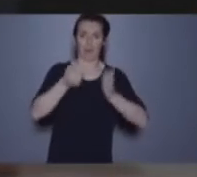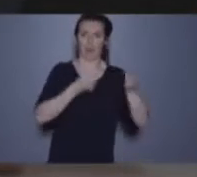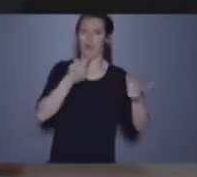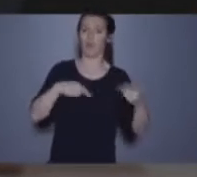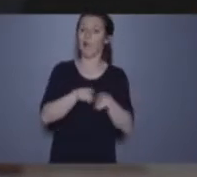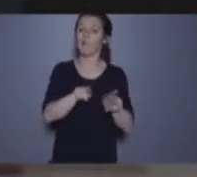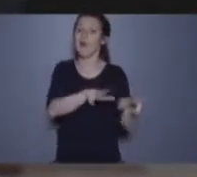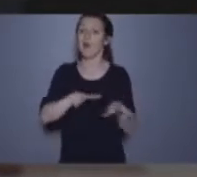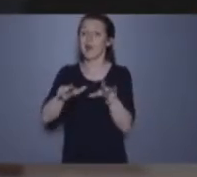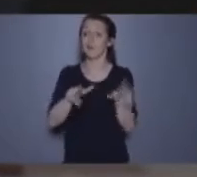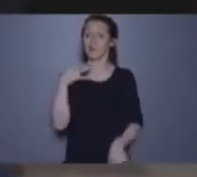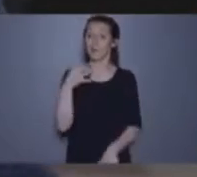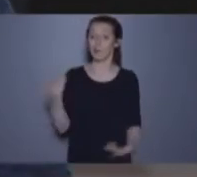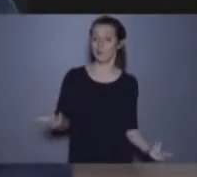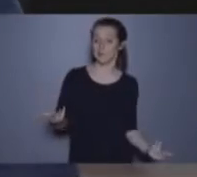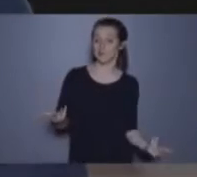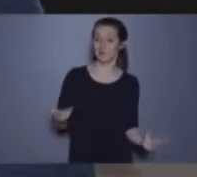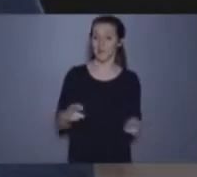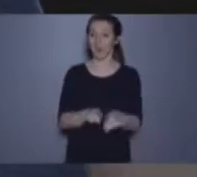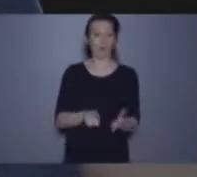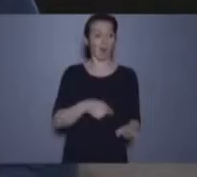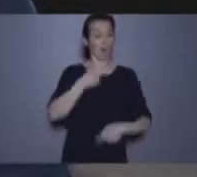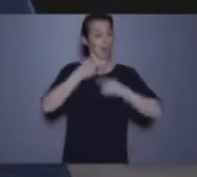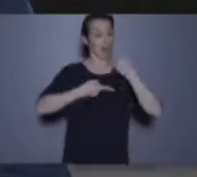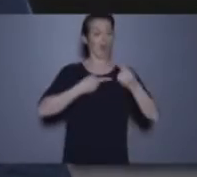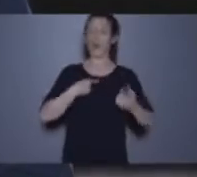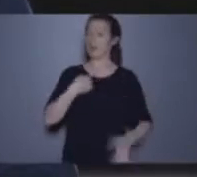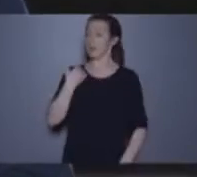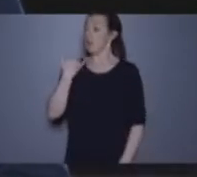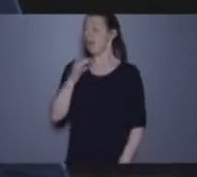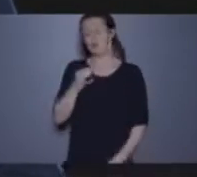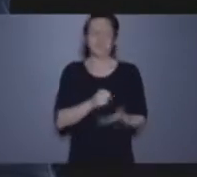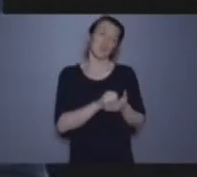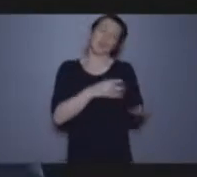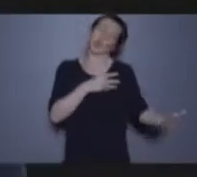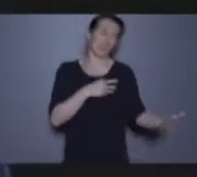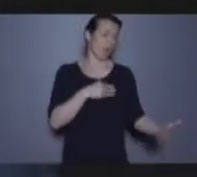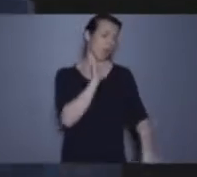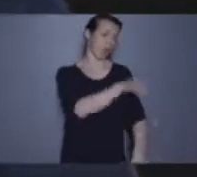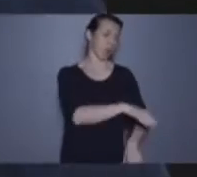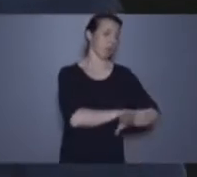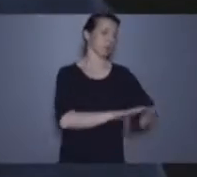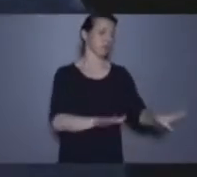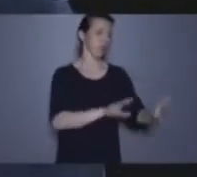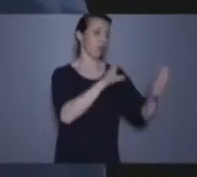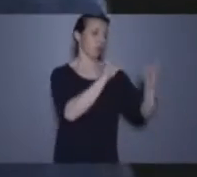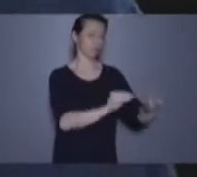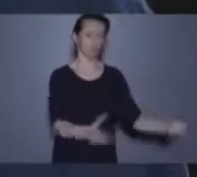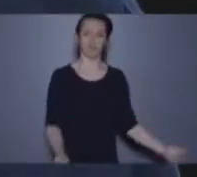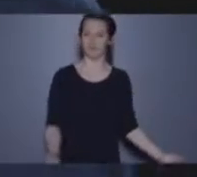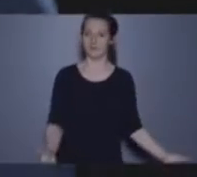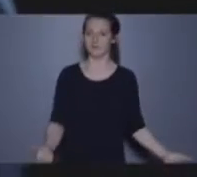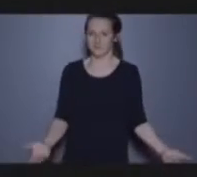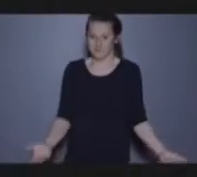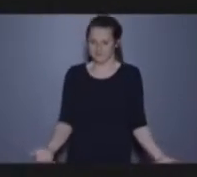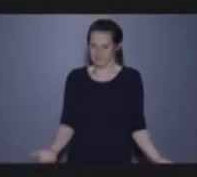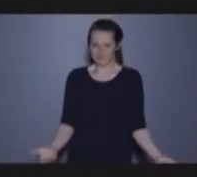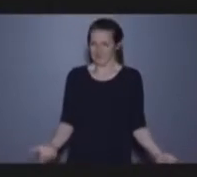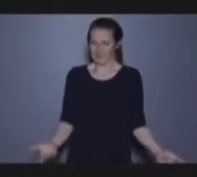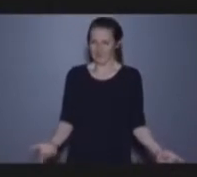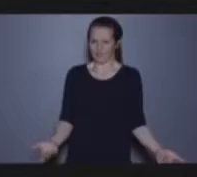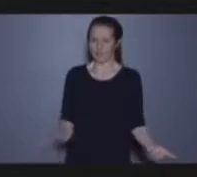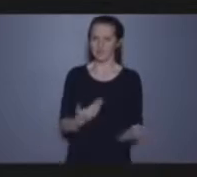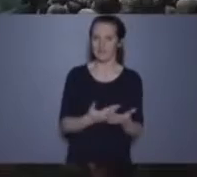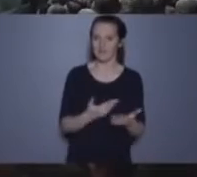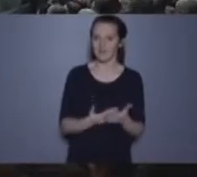savez. C'est un répondeur automatique. Allô, c'est trop cher ce que vous faites. Plan, terminé. Mais non, c'est pas... Et